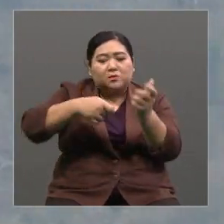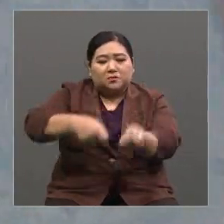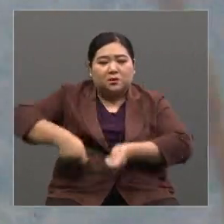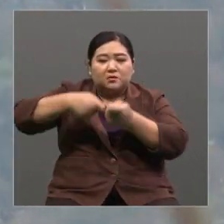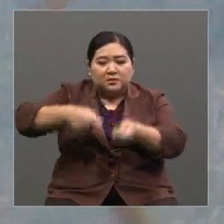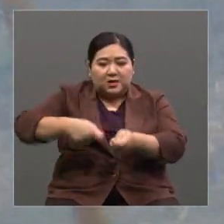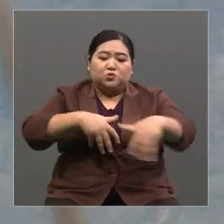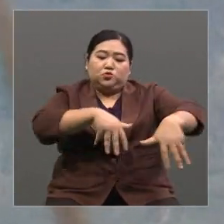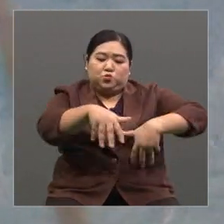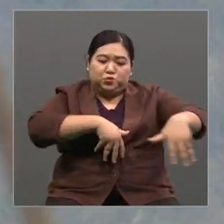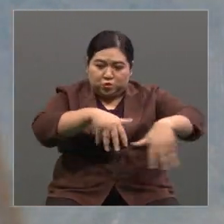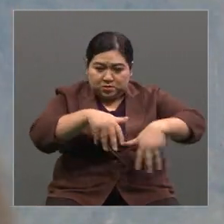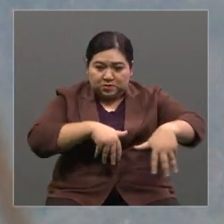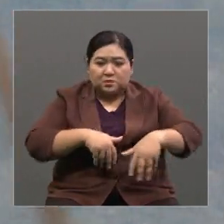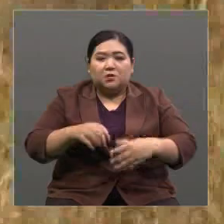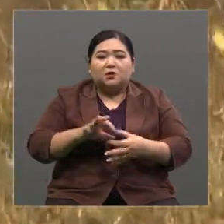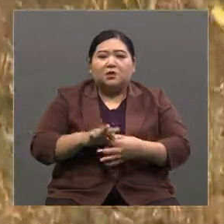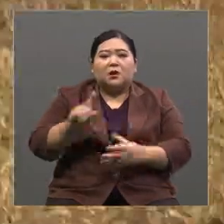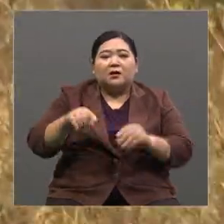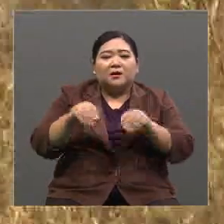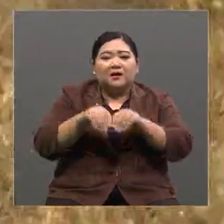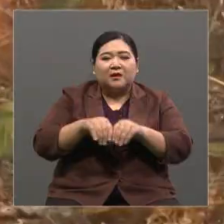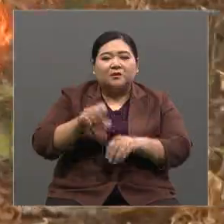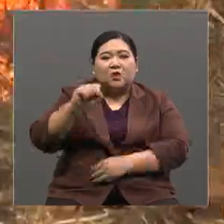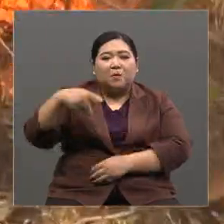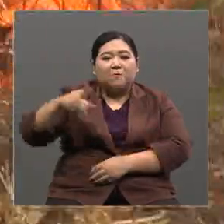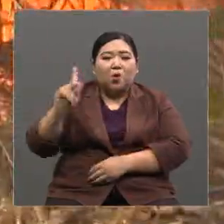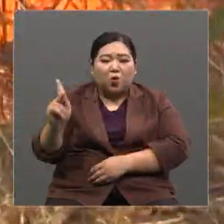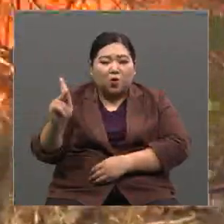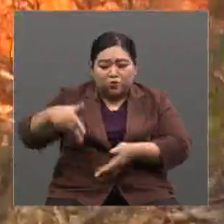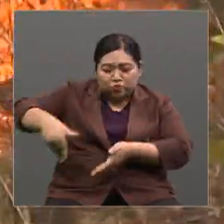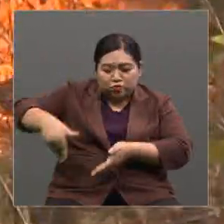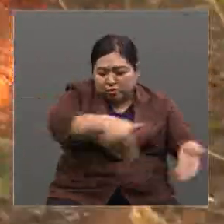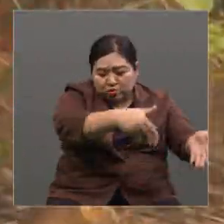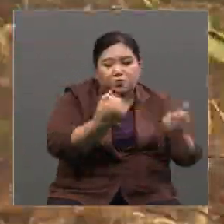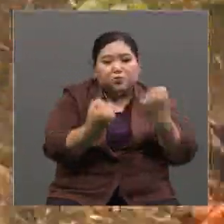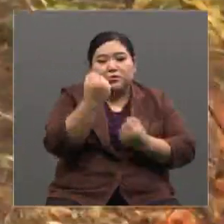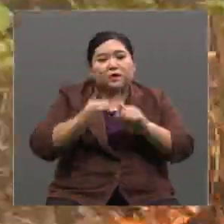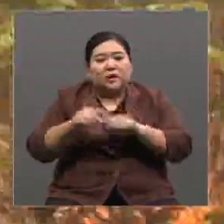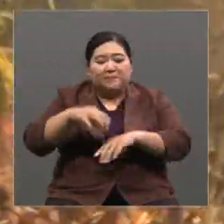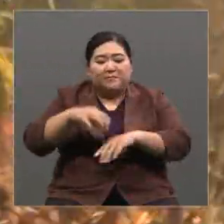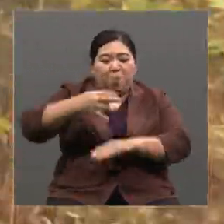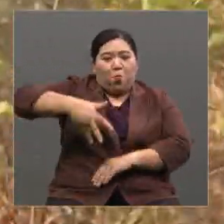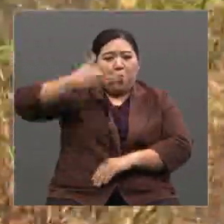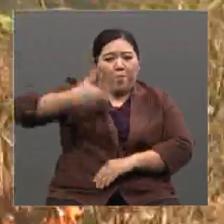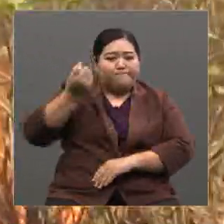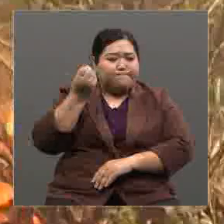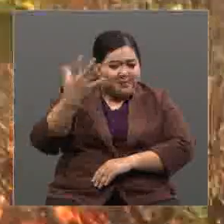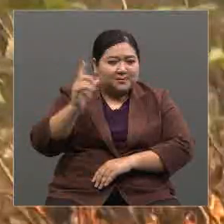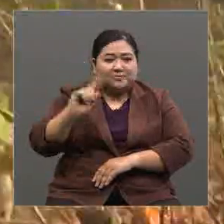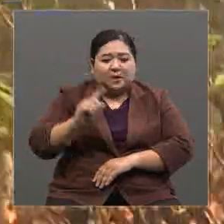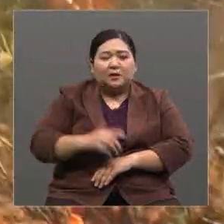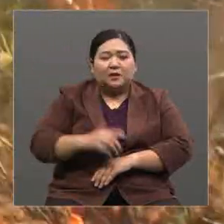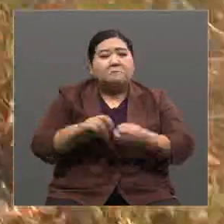ตรพื้ที่ชุมชนพื้นที่เข็สอปปกรแล้วกพื้นที่ริมทางหลวงซึ่ Hotspot หรอสุความร้อนที่เกิดขึ้นก